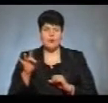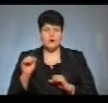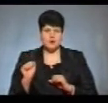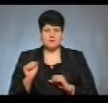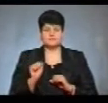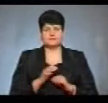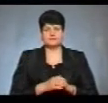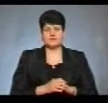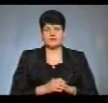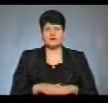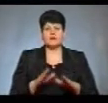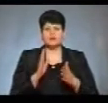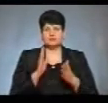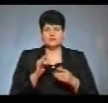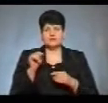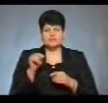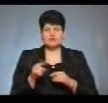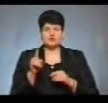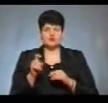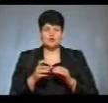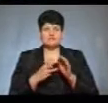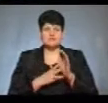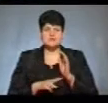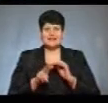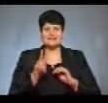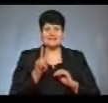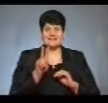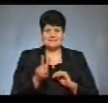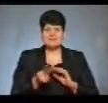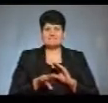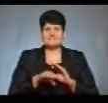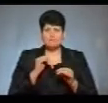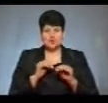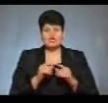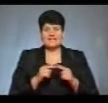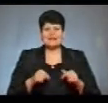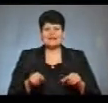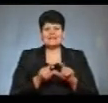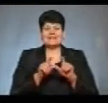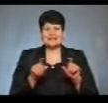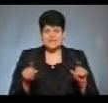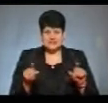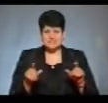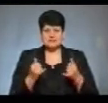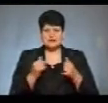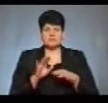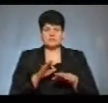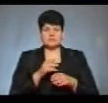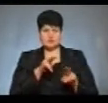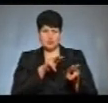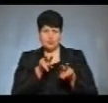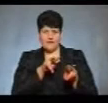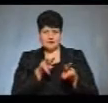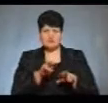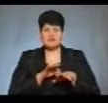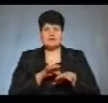Ольга Галушка. Діятиме 1682 виборчі дільниці. Зараз ми знову ж таки продовжуємо слідкувати за веденням агітаційної